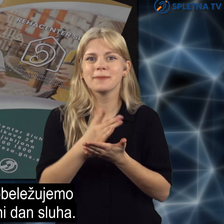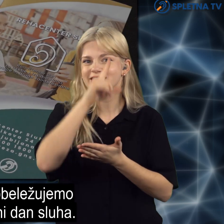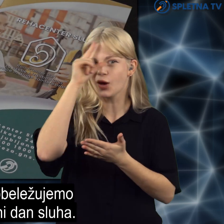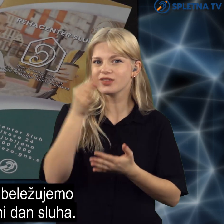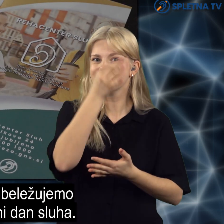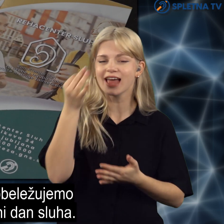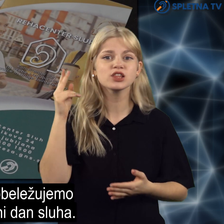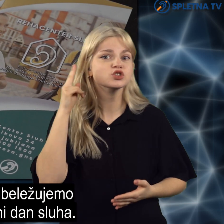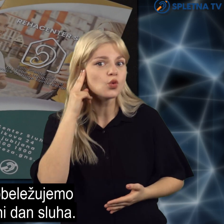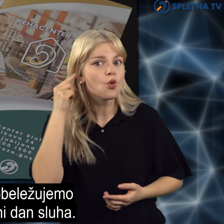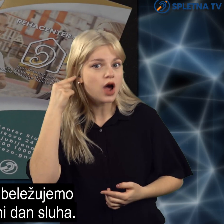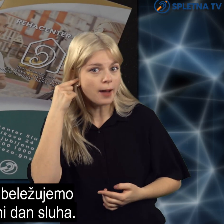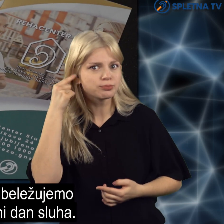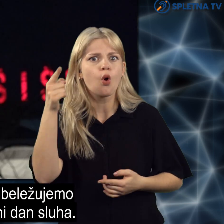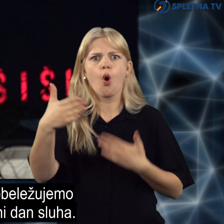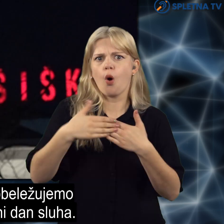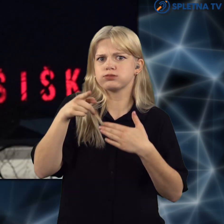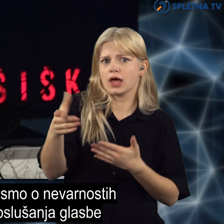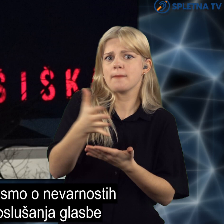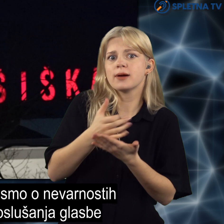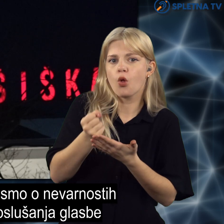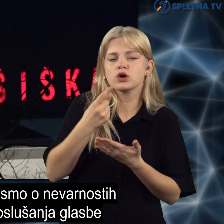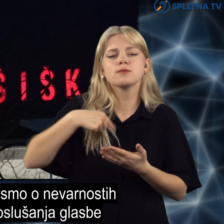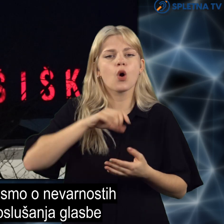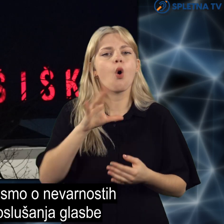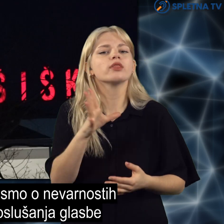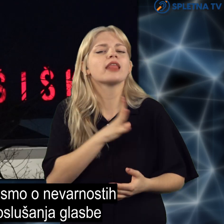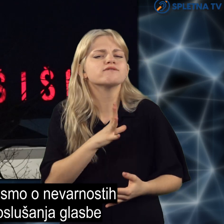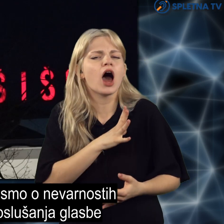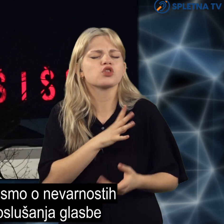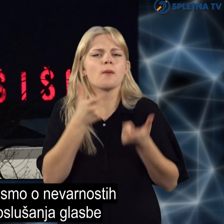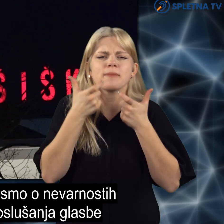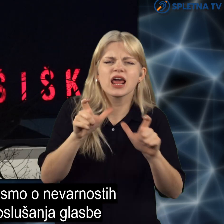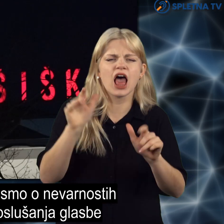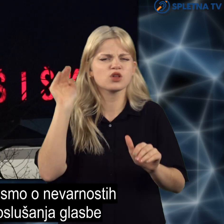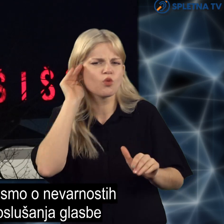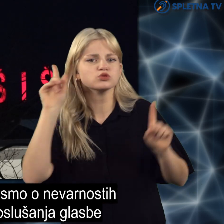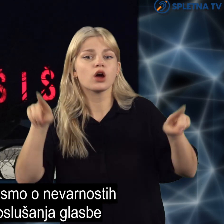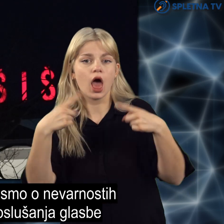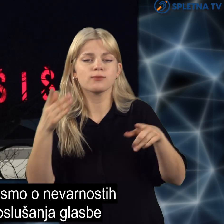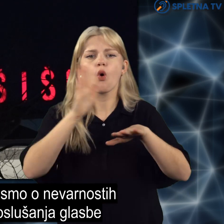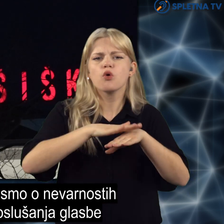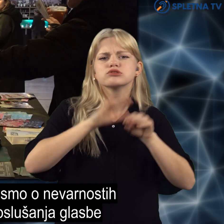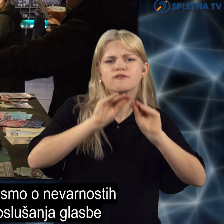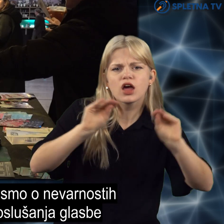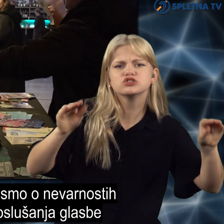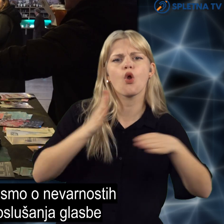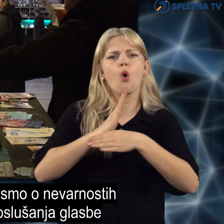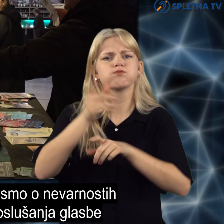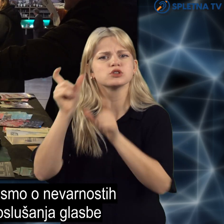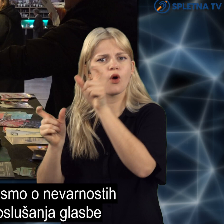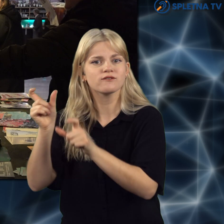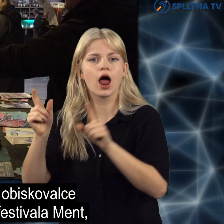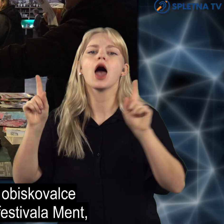3. marca obeležujemo Mednarodni dan sluha. Ob tej priložnosti smo o nevarnostih preglasnega